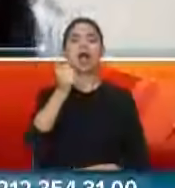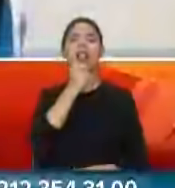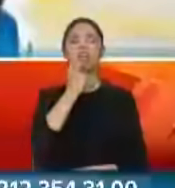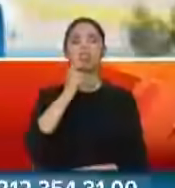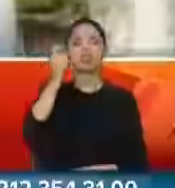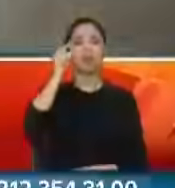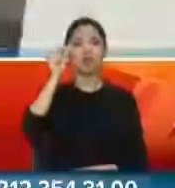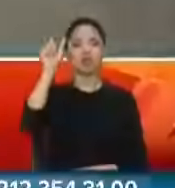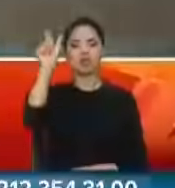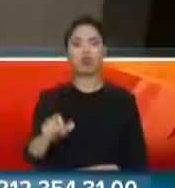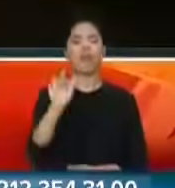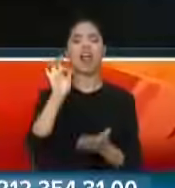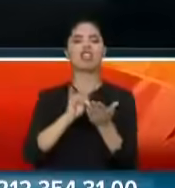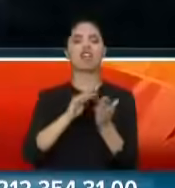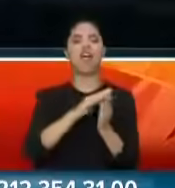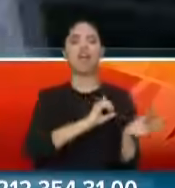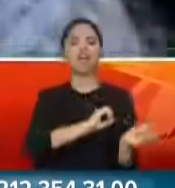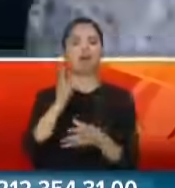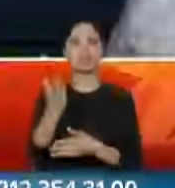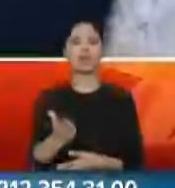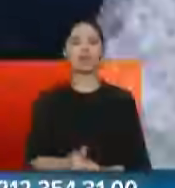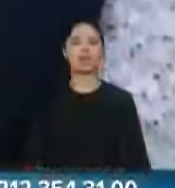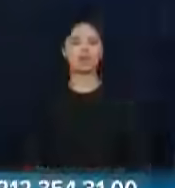şüpheli tutuklanarak cezaevine gönderildi.